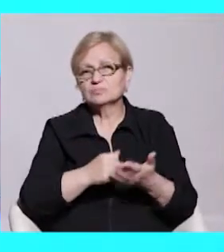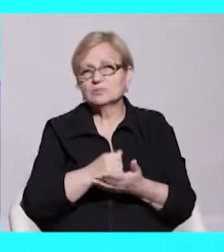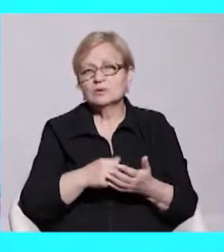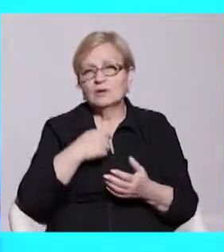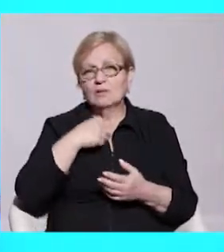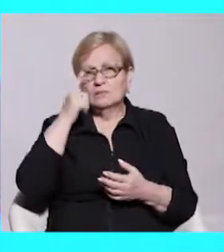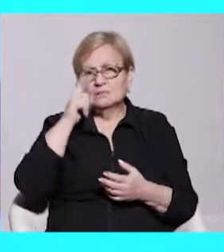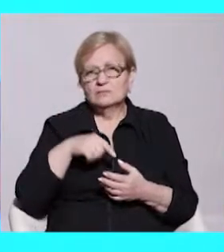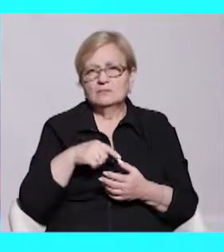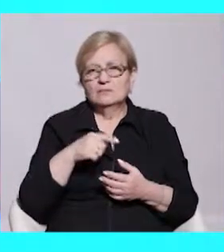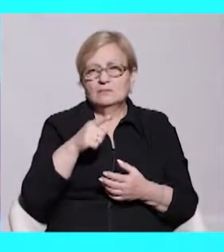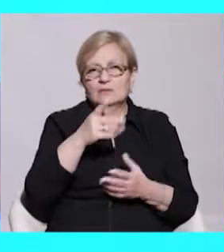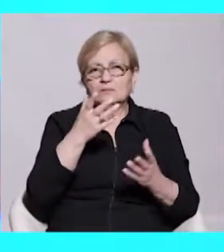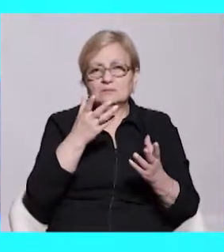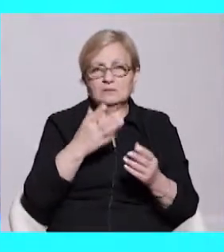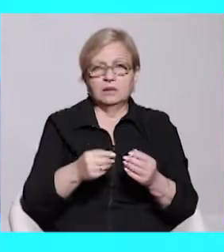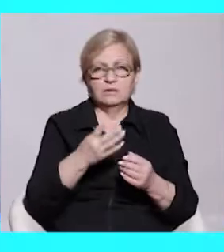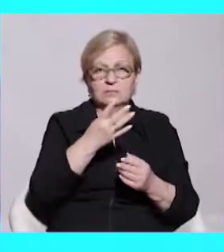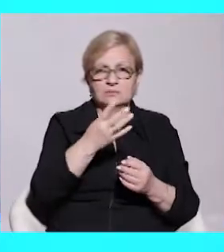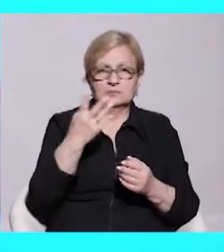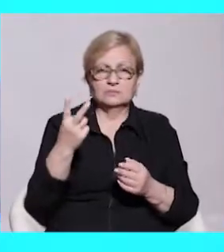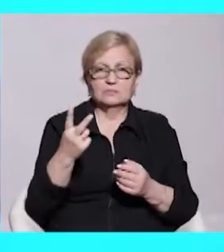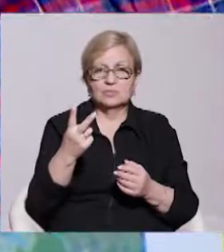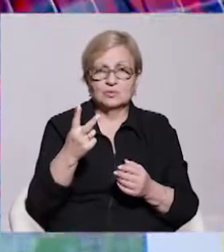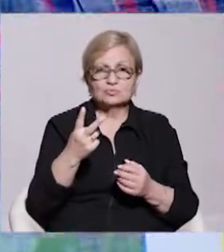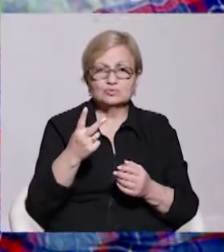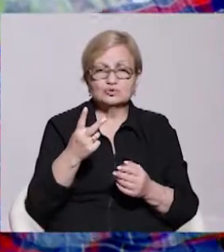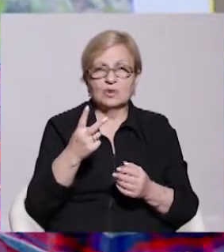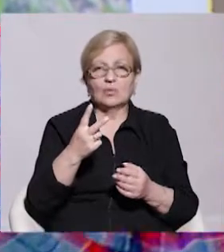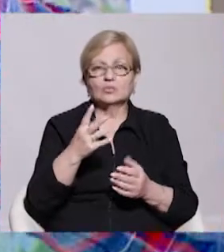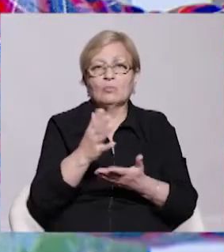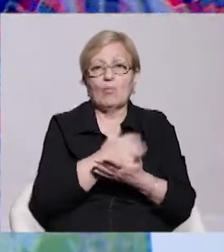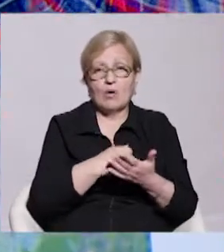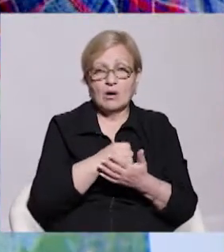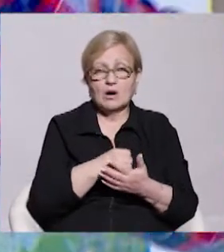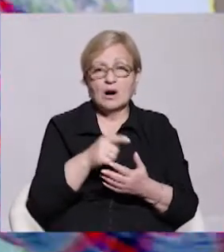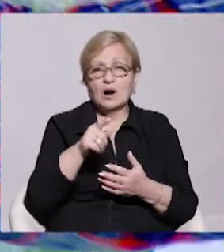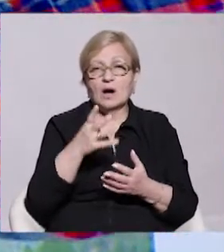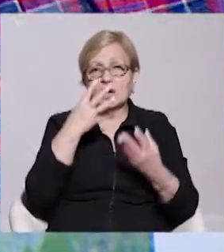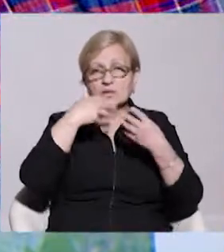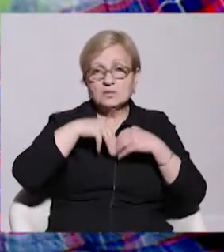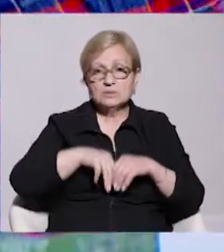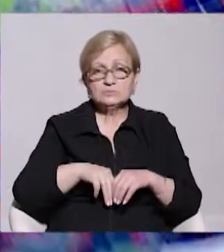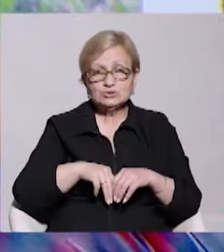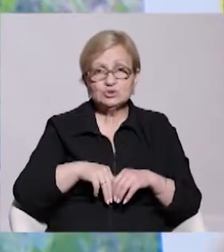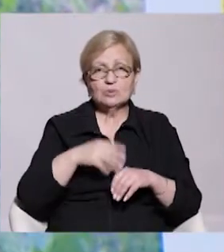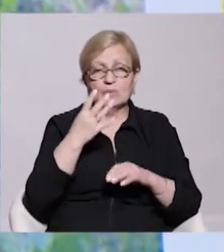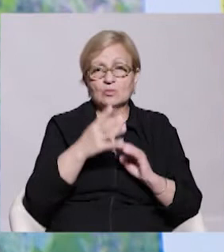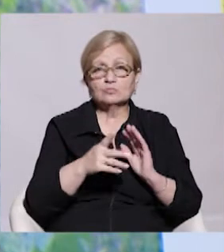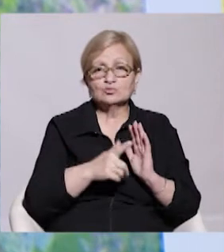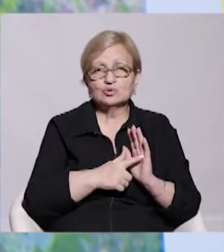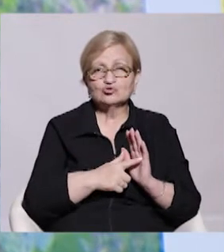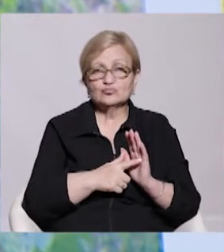ვიცი, რომ ერთ დღეს 42 მოაგროვა, მეორე დღეს 34 და შვილმა აქედან შეჭამა 47,